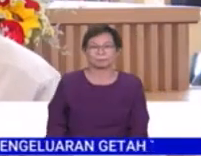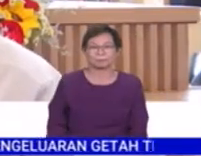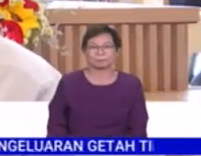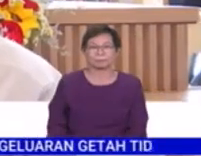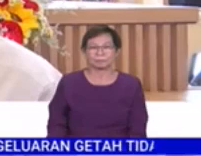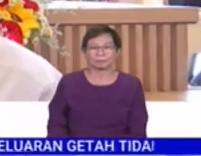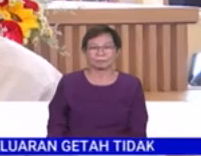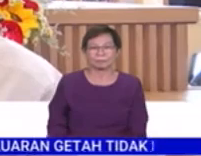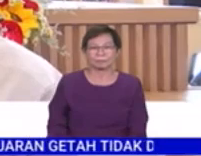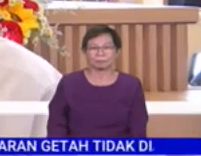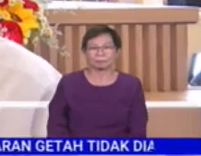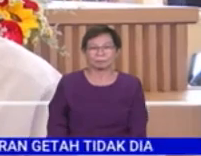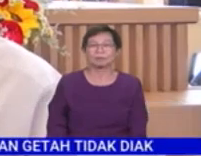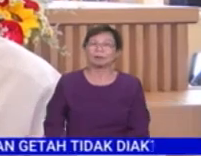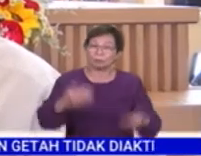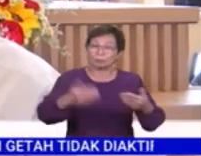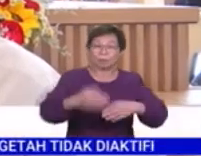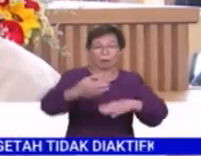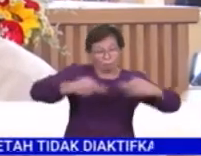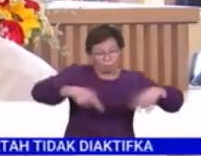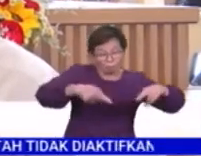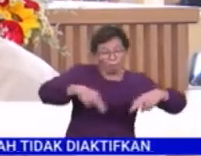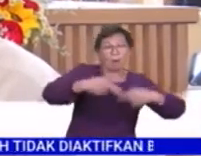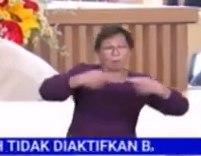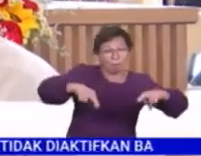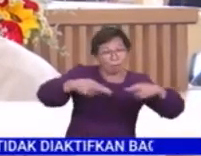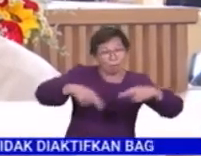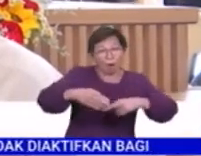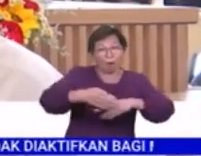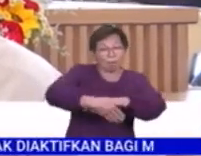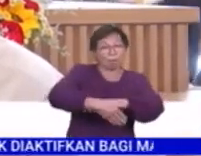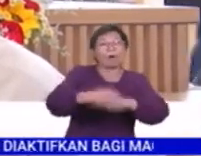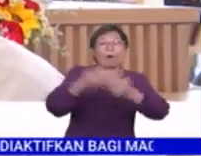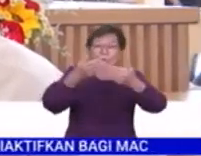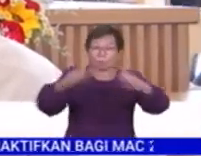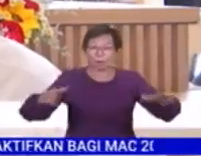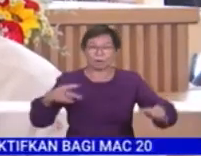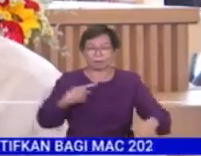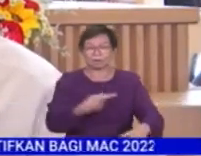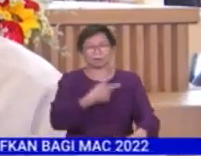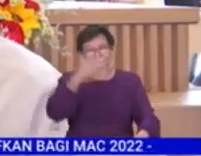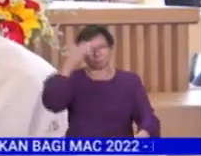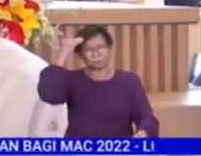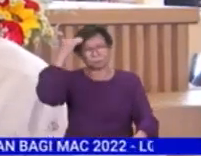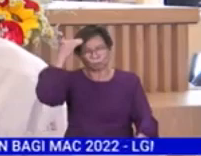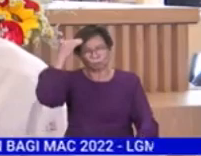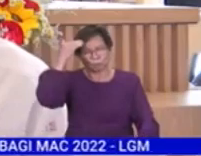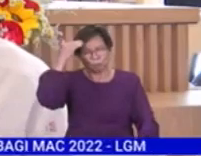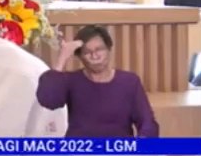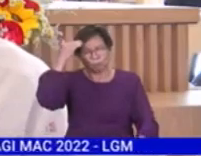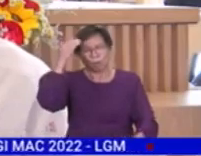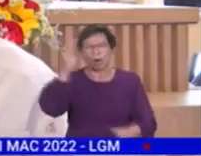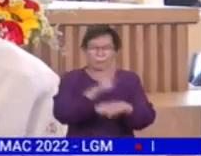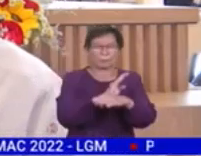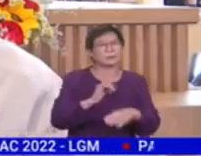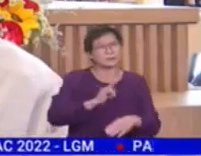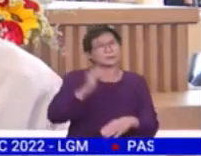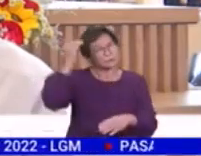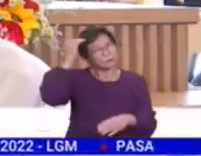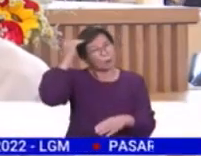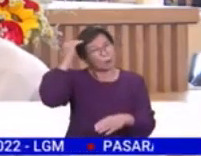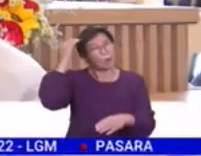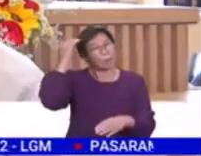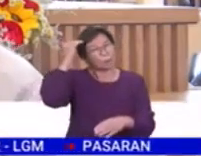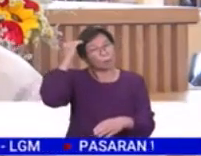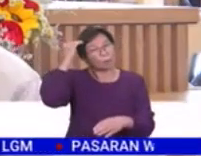Lepas pembukaan sektor peruncitan ni, kita anticipate permintaan ataupun perniagaan akan